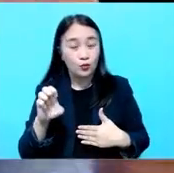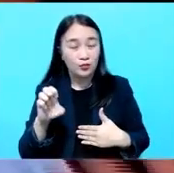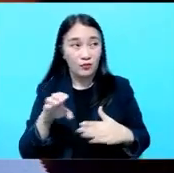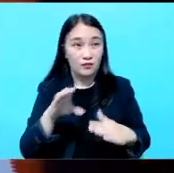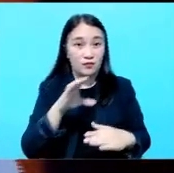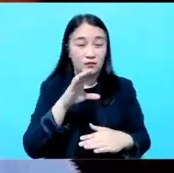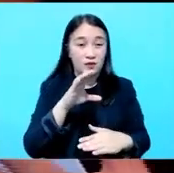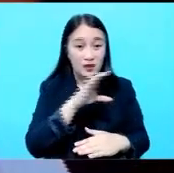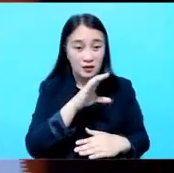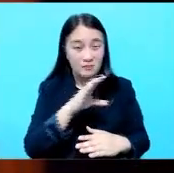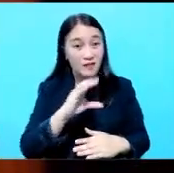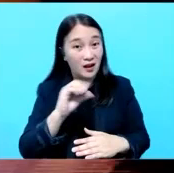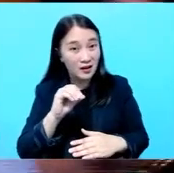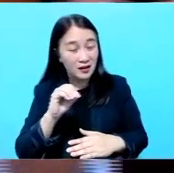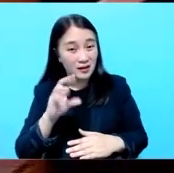things clearer.